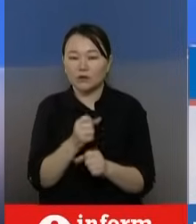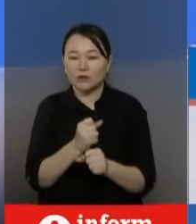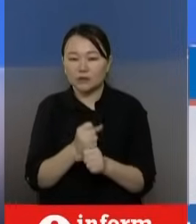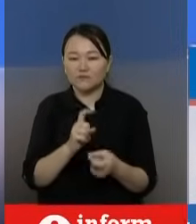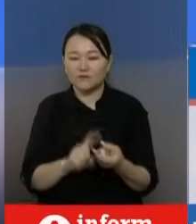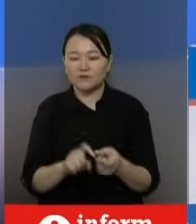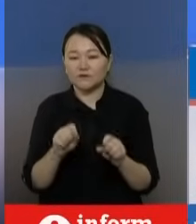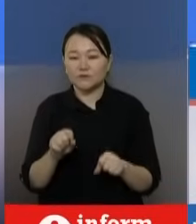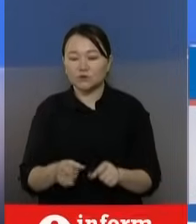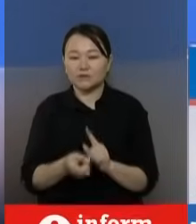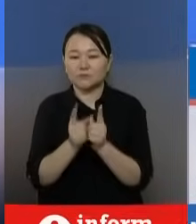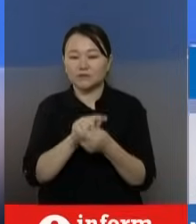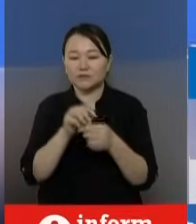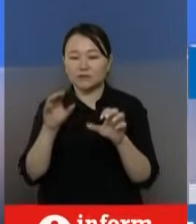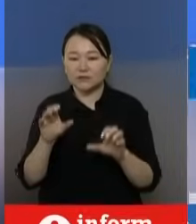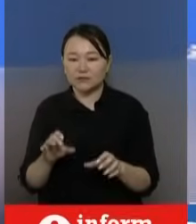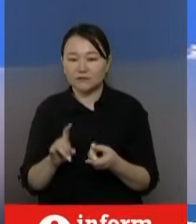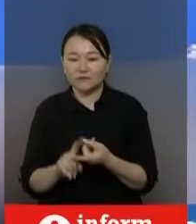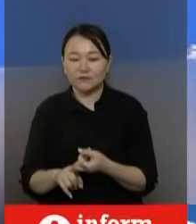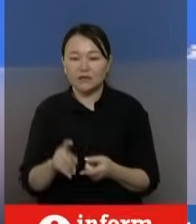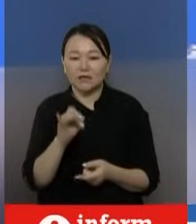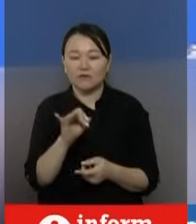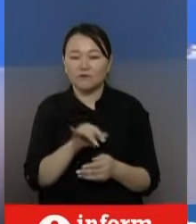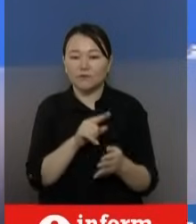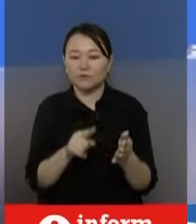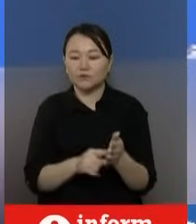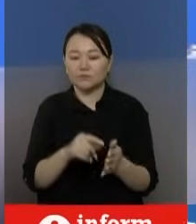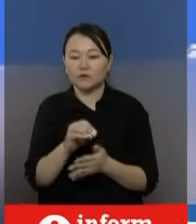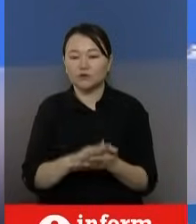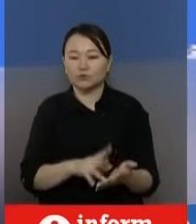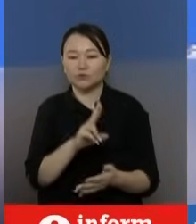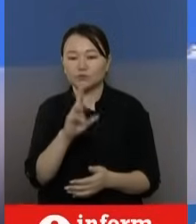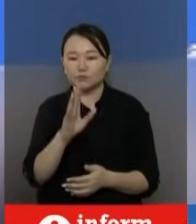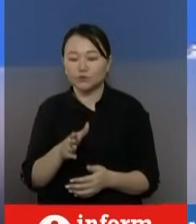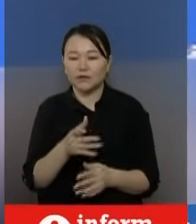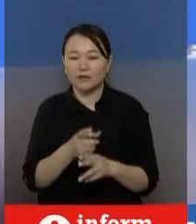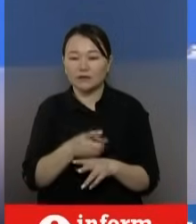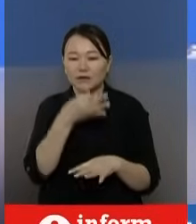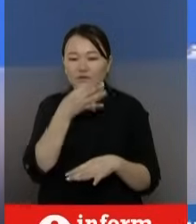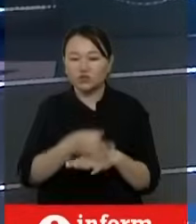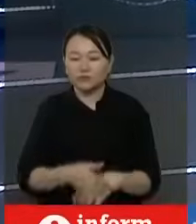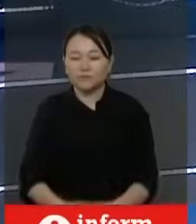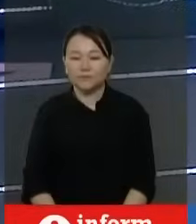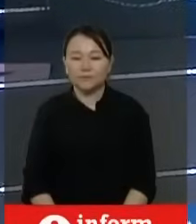с возможными изменениями в законодательство и вопросами дальше, кто будет за те или иные вещи отвечать.